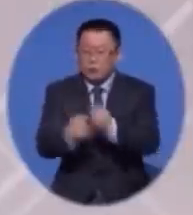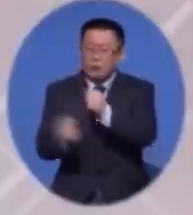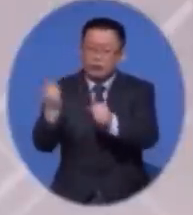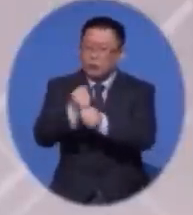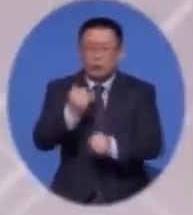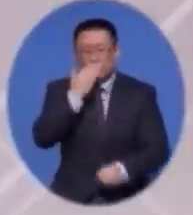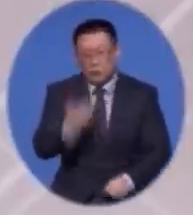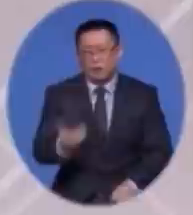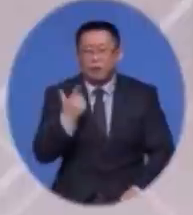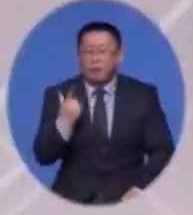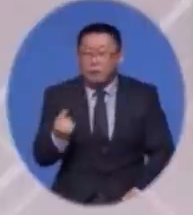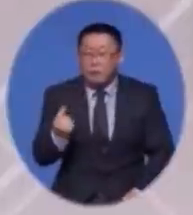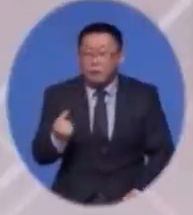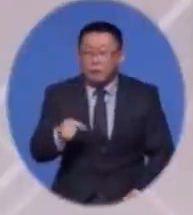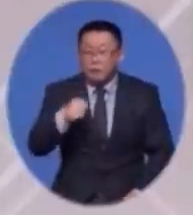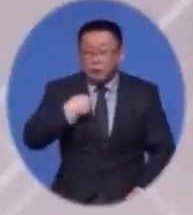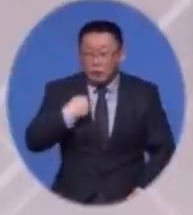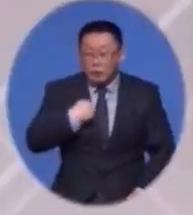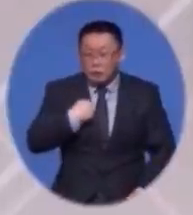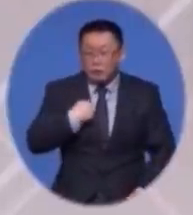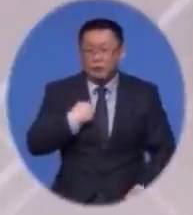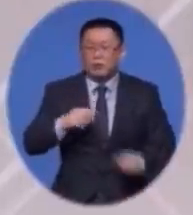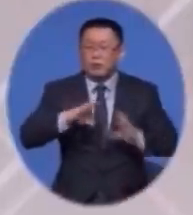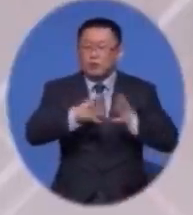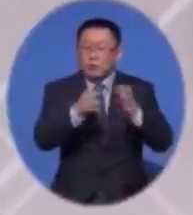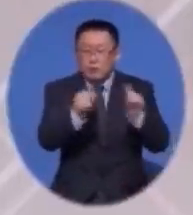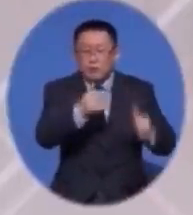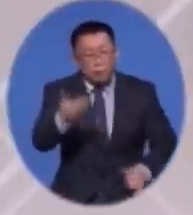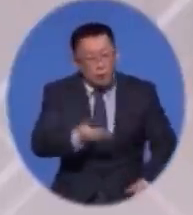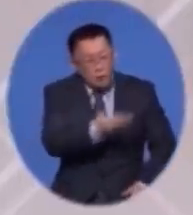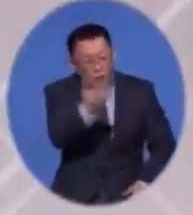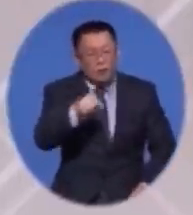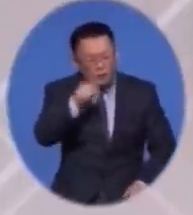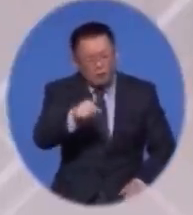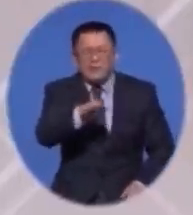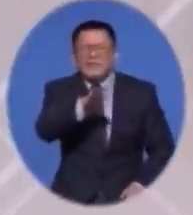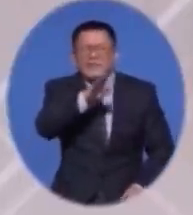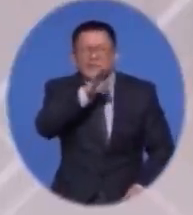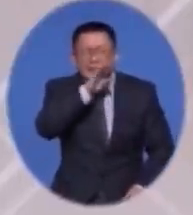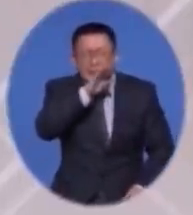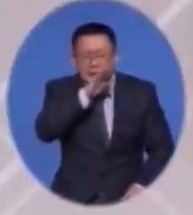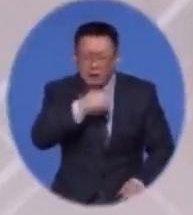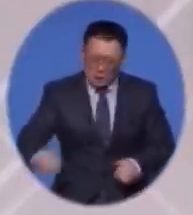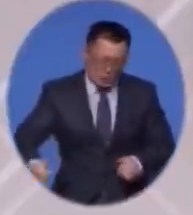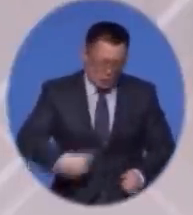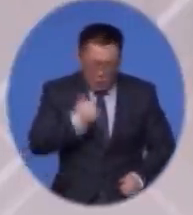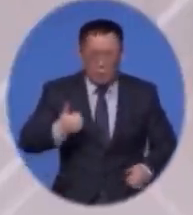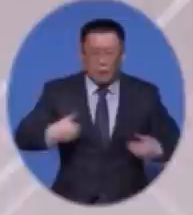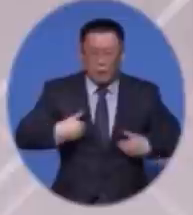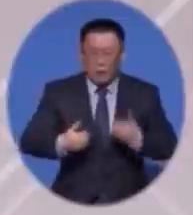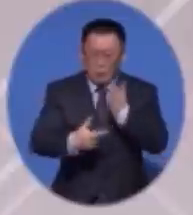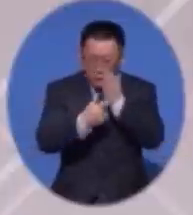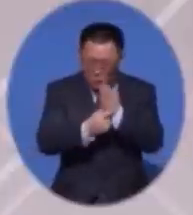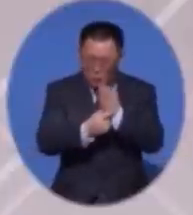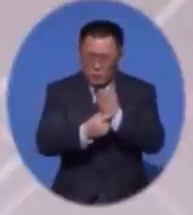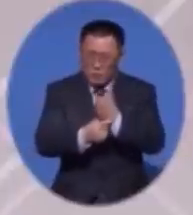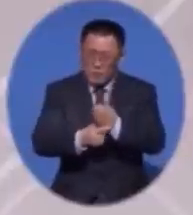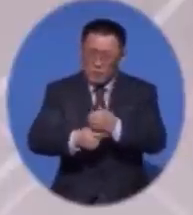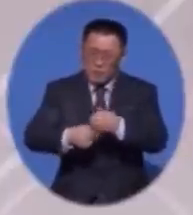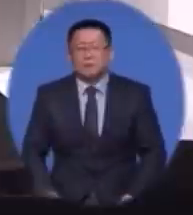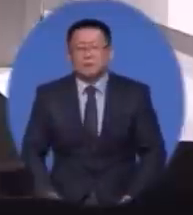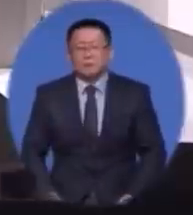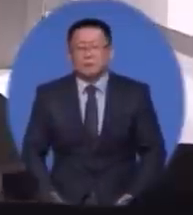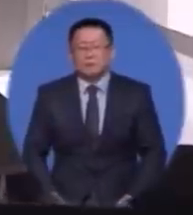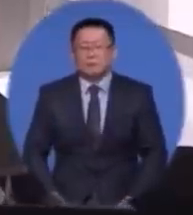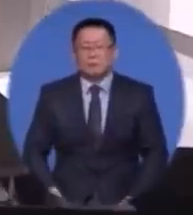부활할 겁니다. 저는 우리 국민 여러분들께서 이거는 정말 분노해야 된다. 표로서 심판해야 된다. 이렇게 생각을